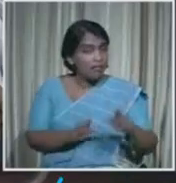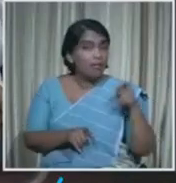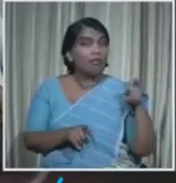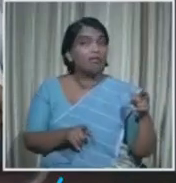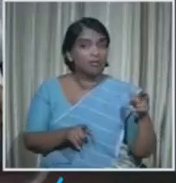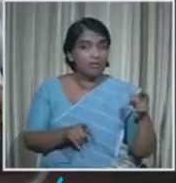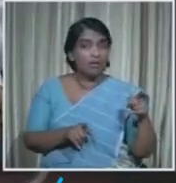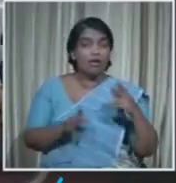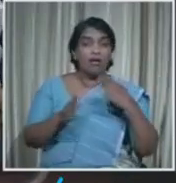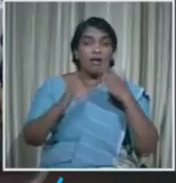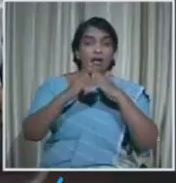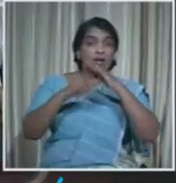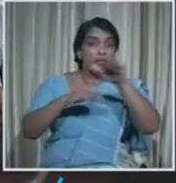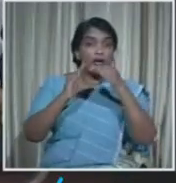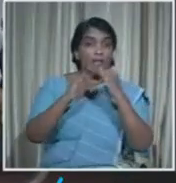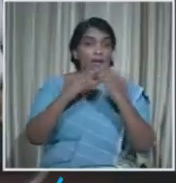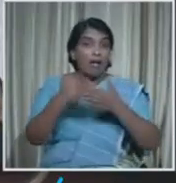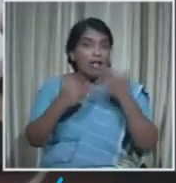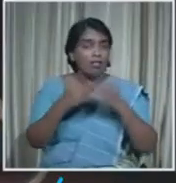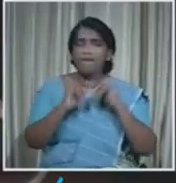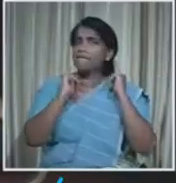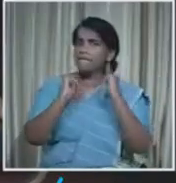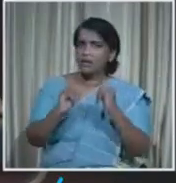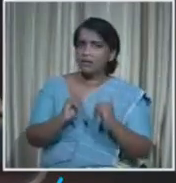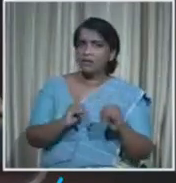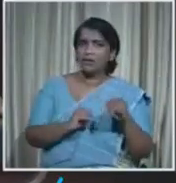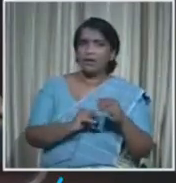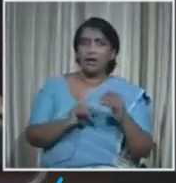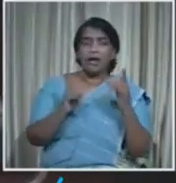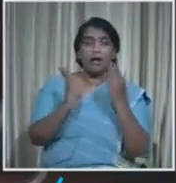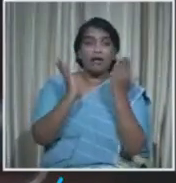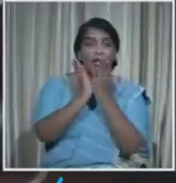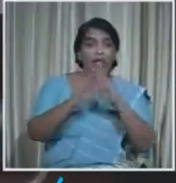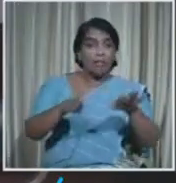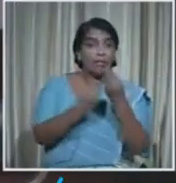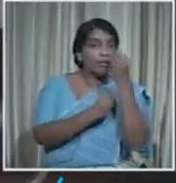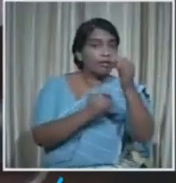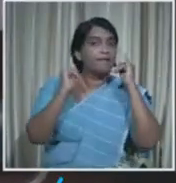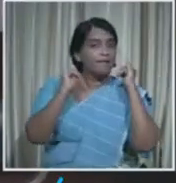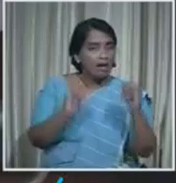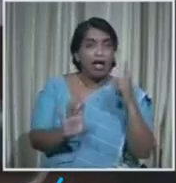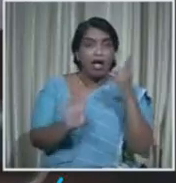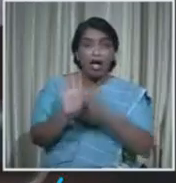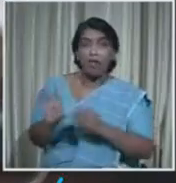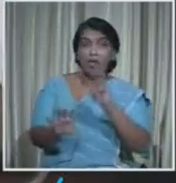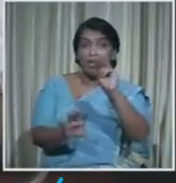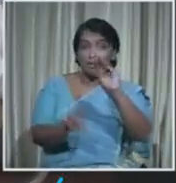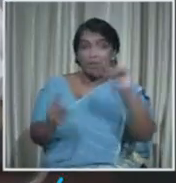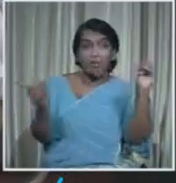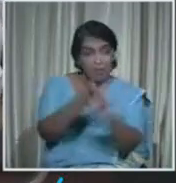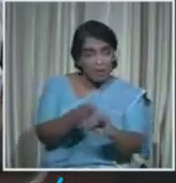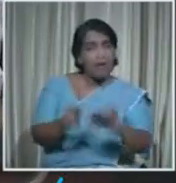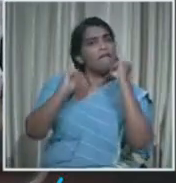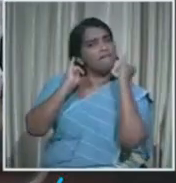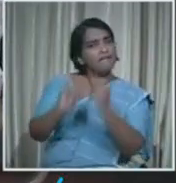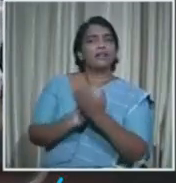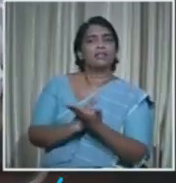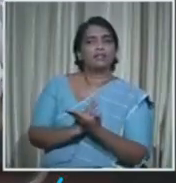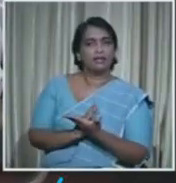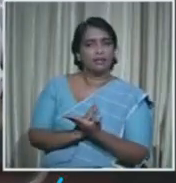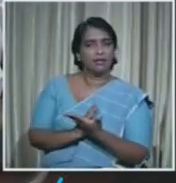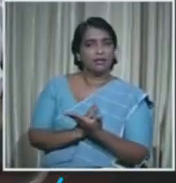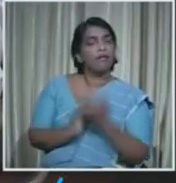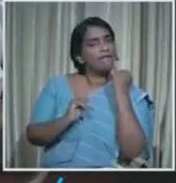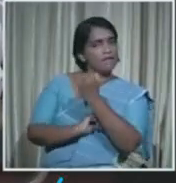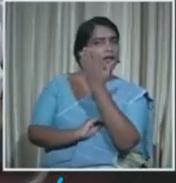එහෙනම් ගම්මුදාව වැරදි එහෙනම් මහපොළ වැරදි එහෙනම් 30 වසරක යුද්ධයේ දිනපු එකත් වැරදි ඒකත්